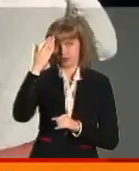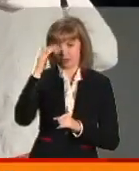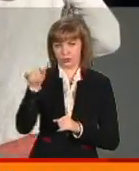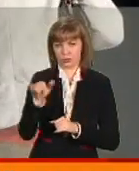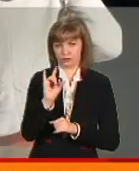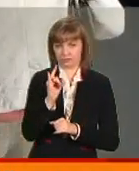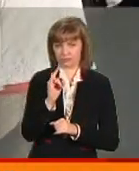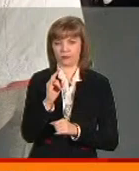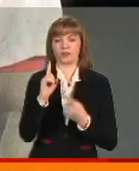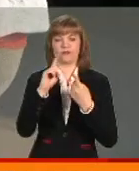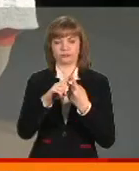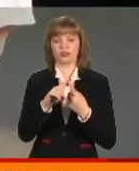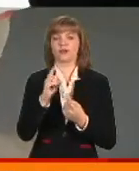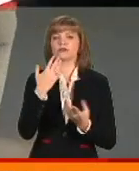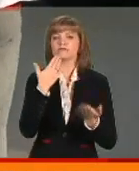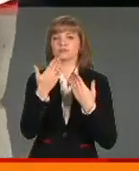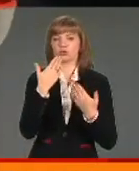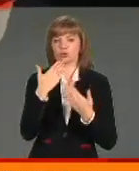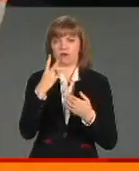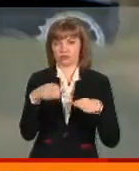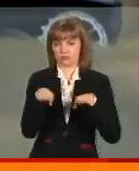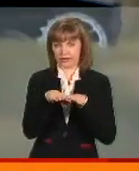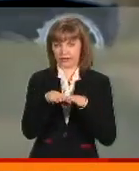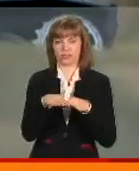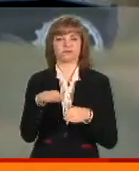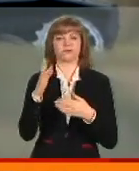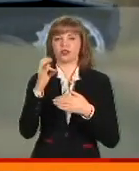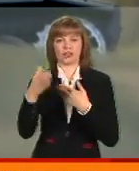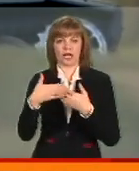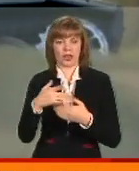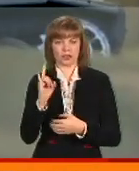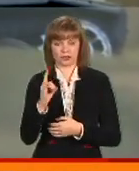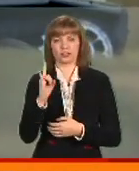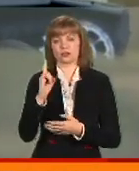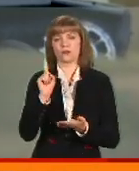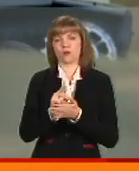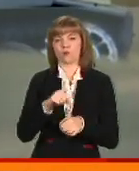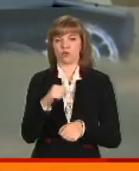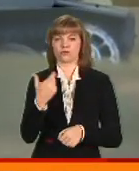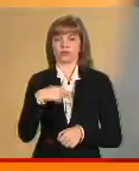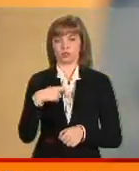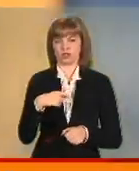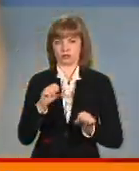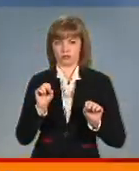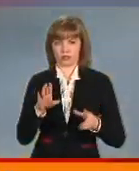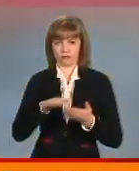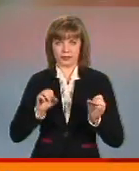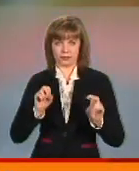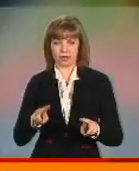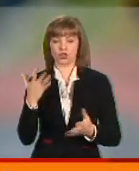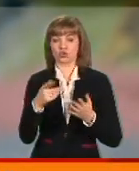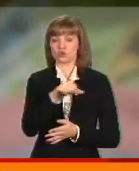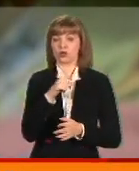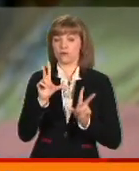здібностей Ростислава. Передусім, спілкування на рівних. Не карати дитини, вона має почувати себе в безпеці. Коли щось